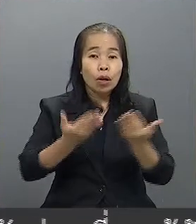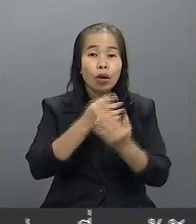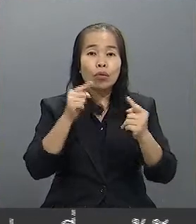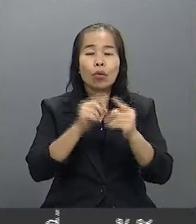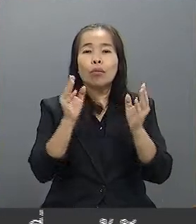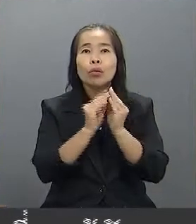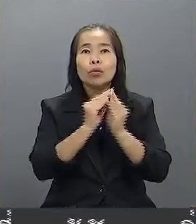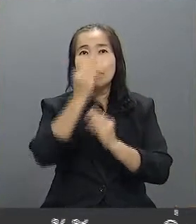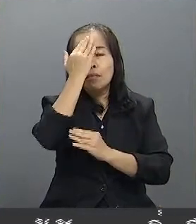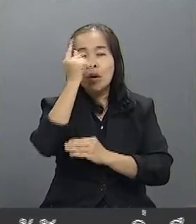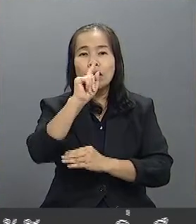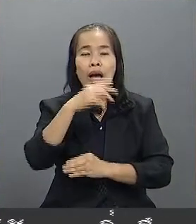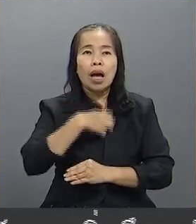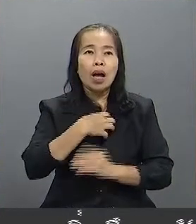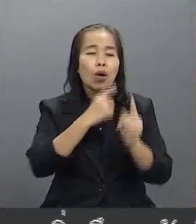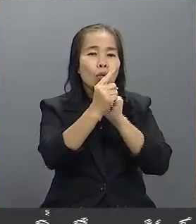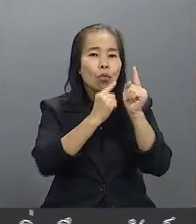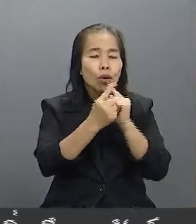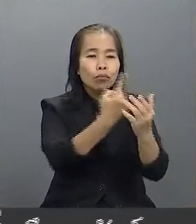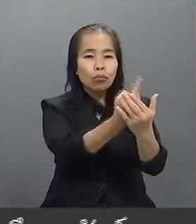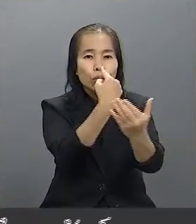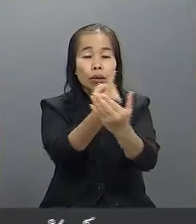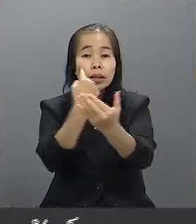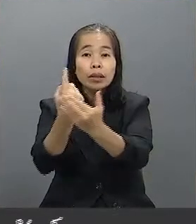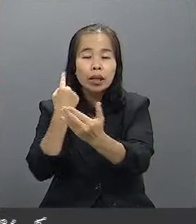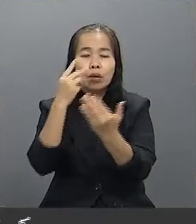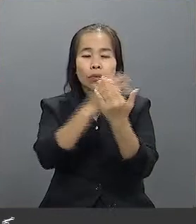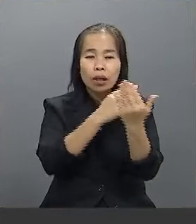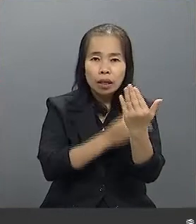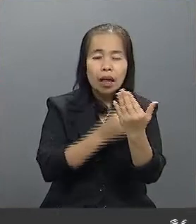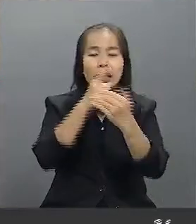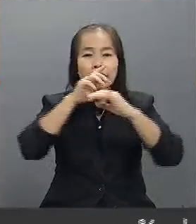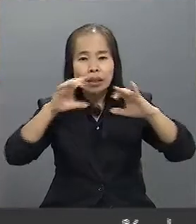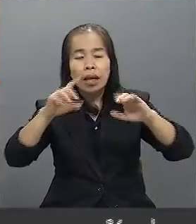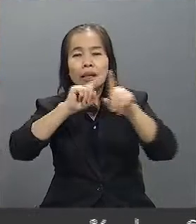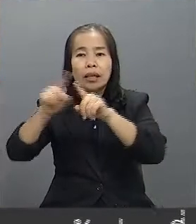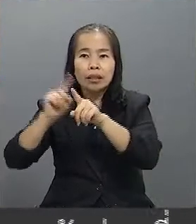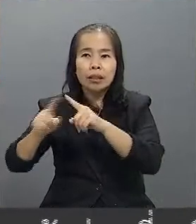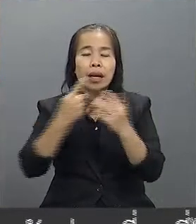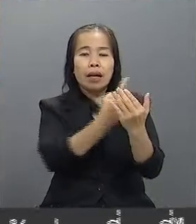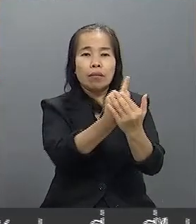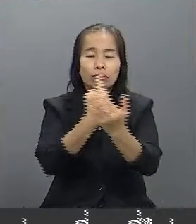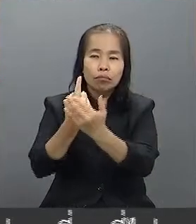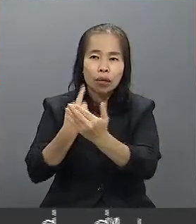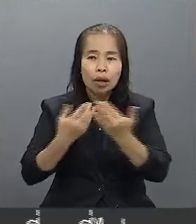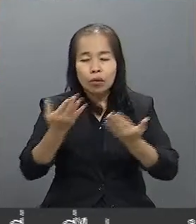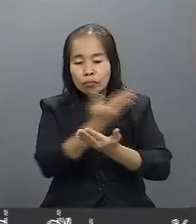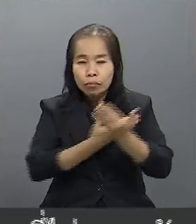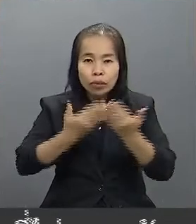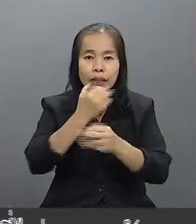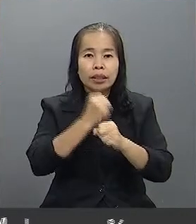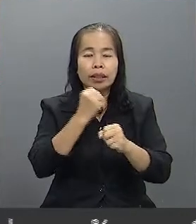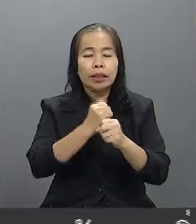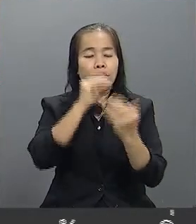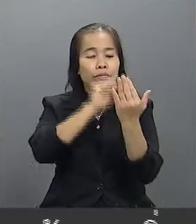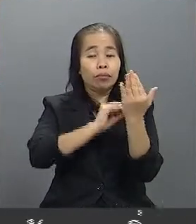คุยกับตัวแทนข้าราชการรวมถึงนักวิชาการในพื้นที่ค่ะเพื่อที่จะมีการนำไปกำหนดเป็นร่างทีโออาร์สำหรับว่าจ้างในการจัด